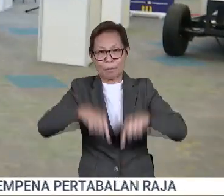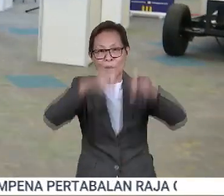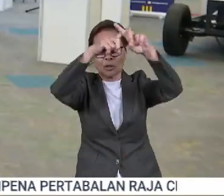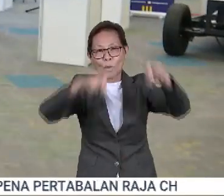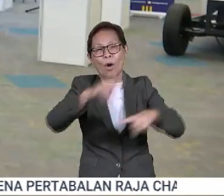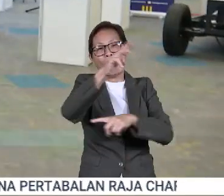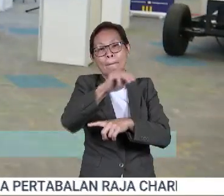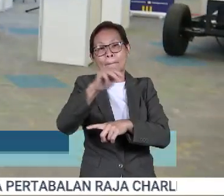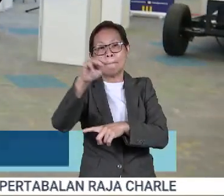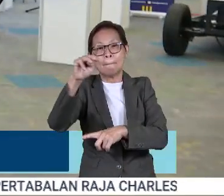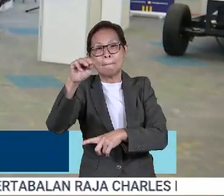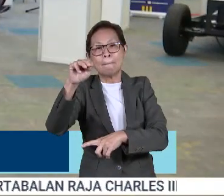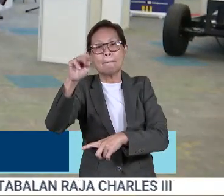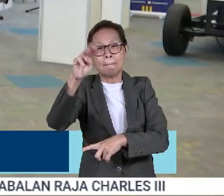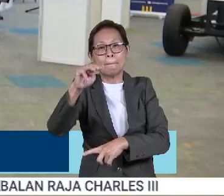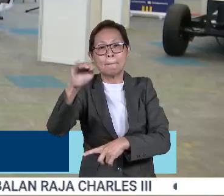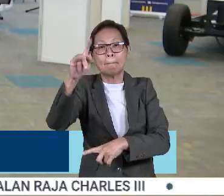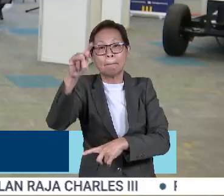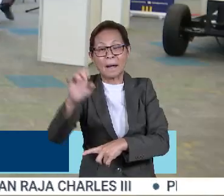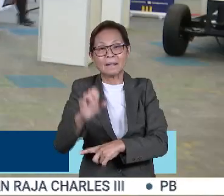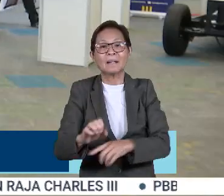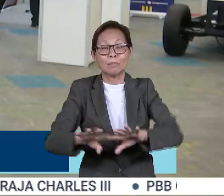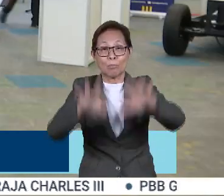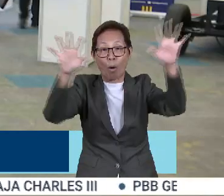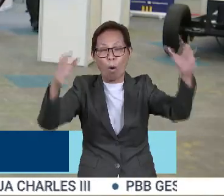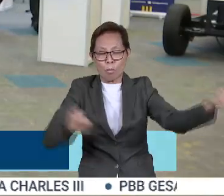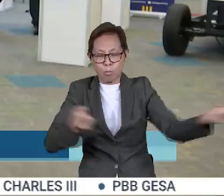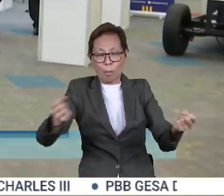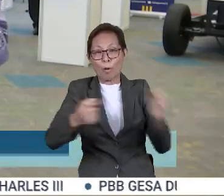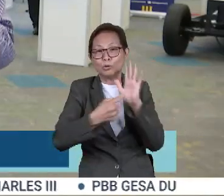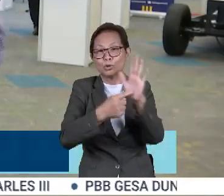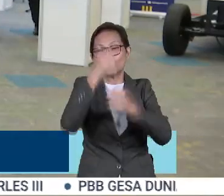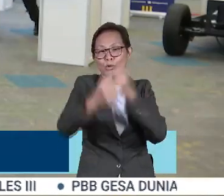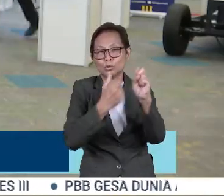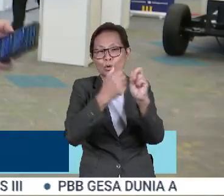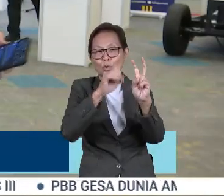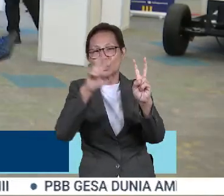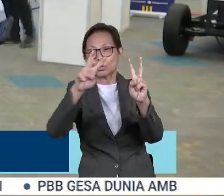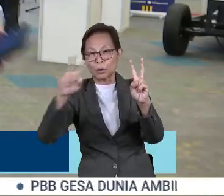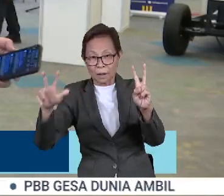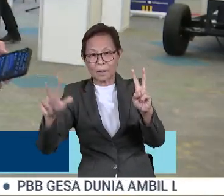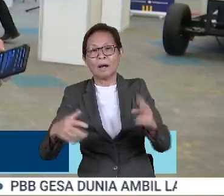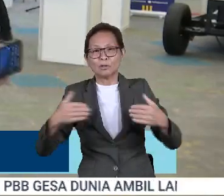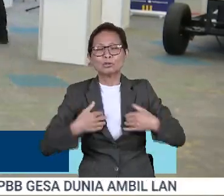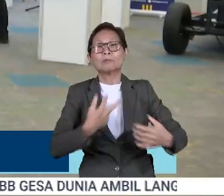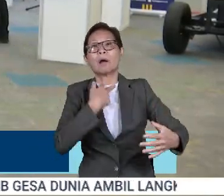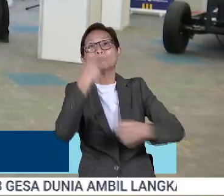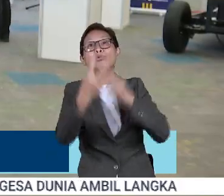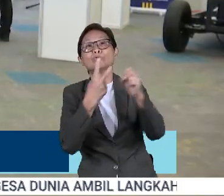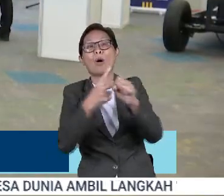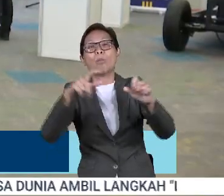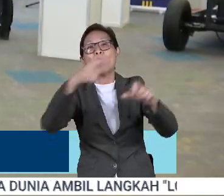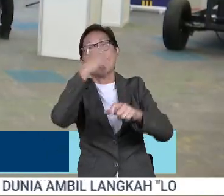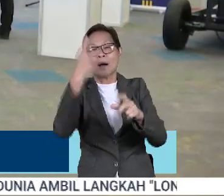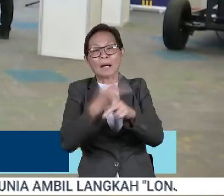lokasi penganjuran beliza auto show 2023 sebelum itulah Putri 2 tahun sekali terakhir